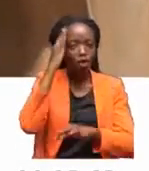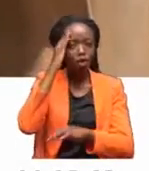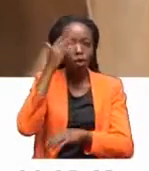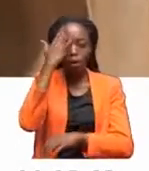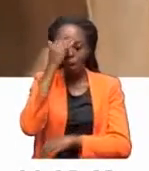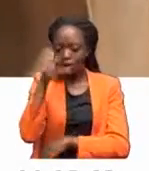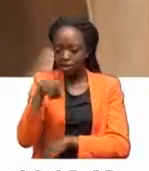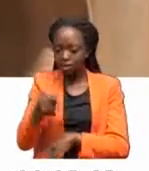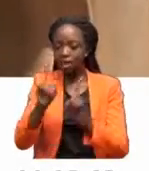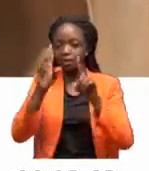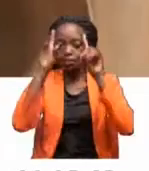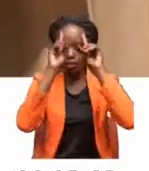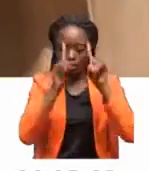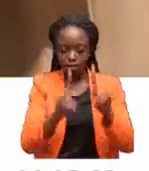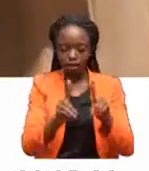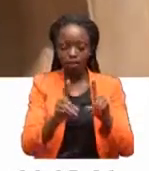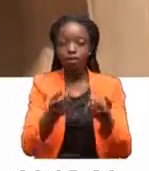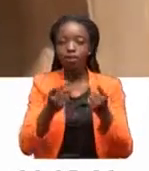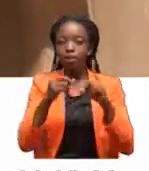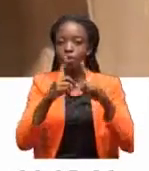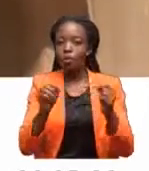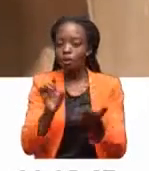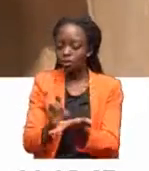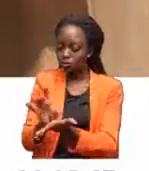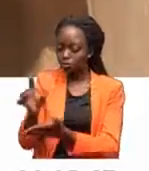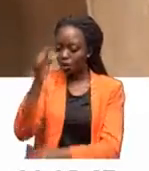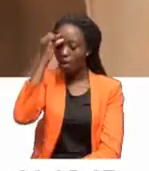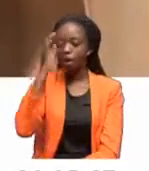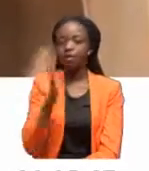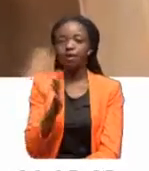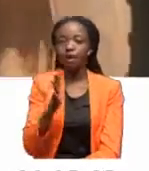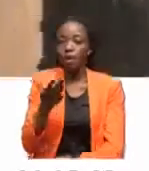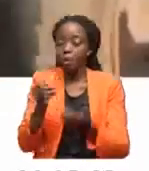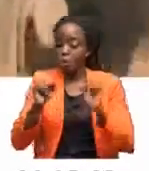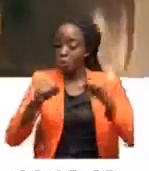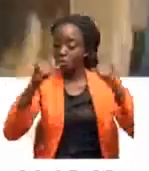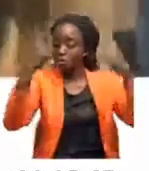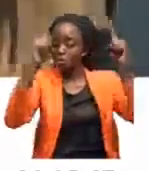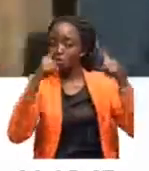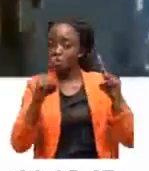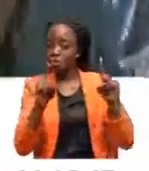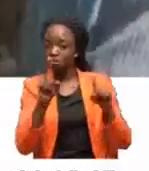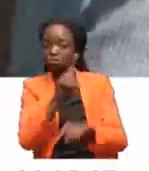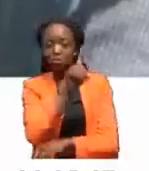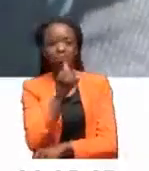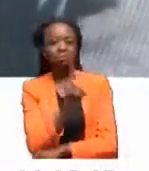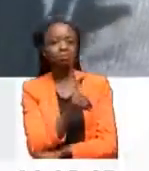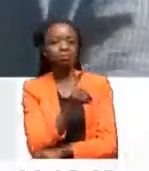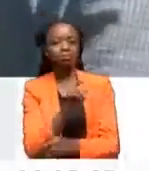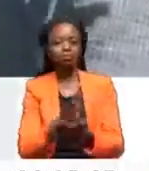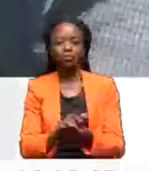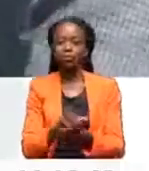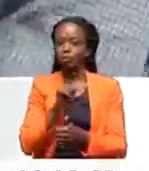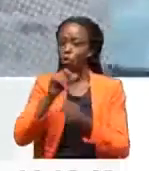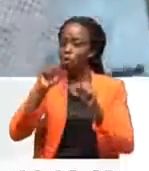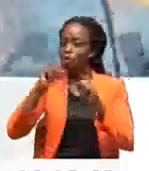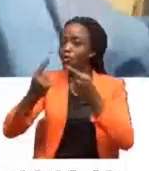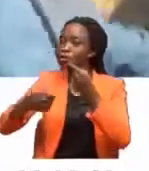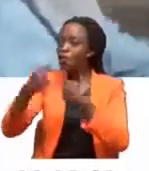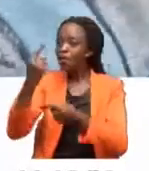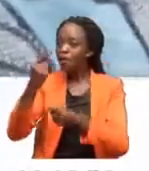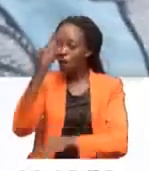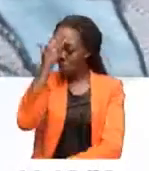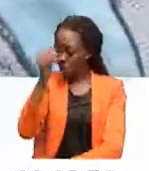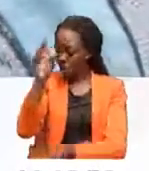kuanzisha mchakato huu wa kumbandua gavana afisini, na je kweli atafanikisha hilo? Mheshimiwa, utaweza kufanikisha hilo na ni kwa nini umeamua kufanya hivyo?